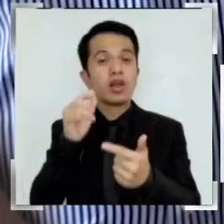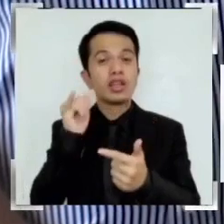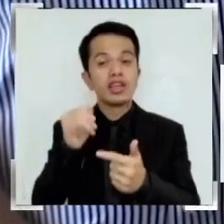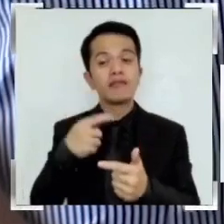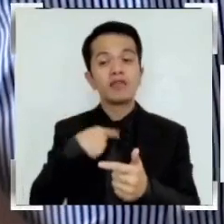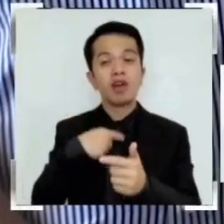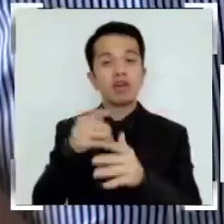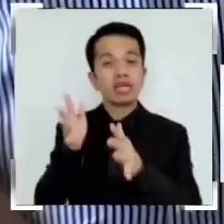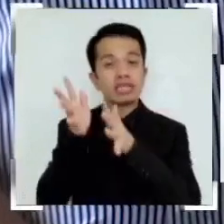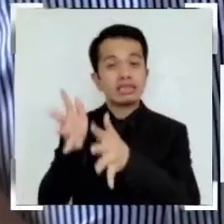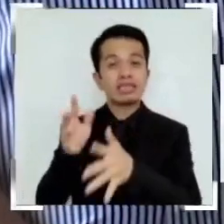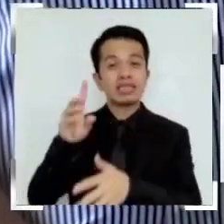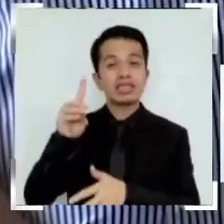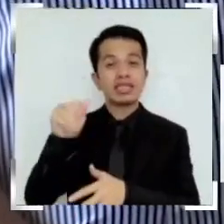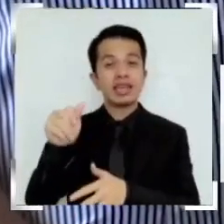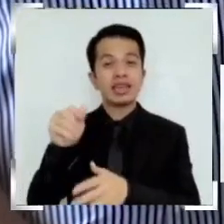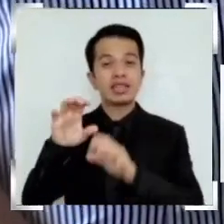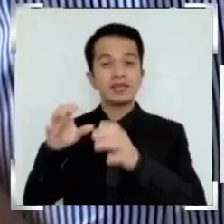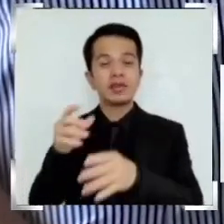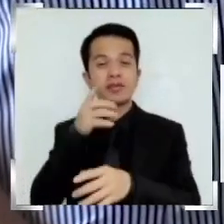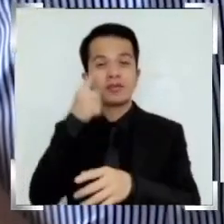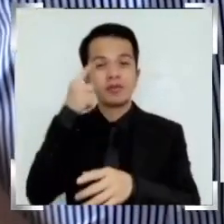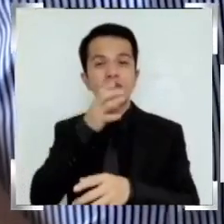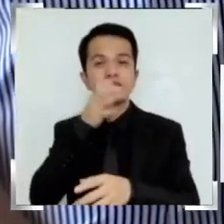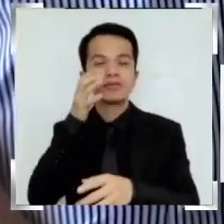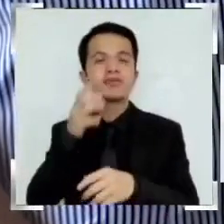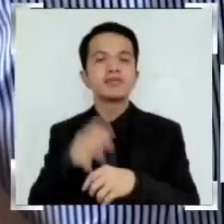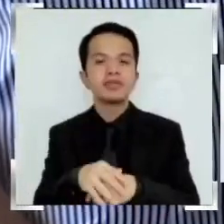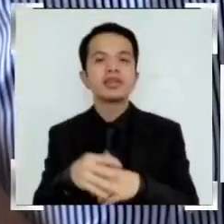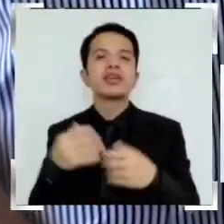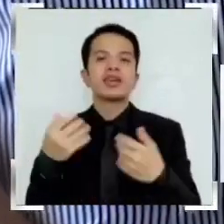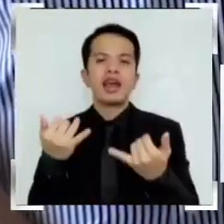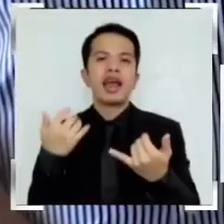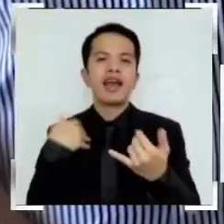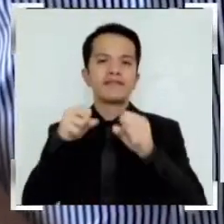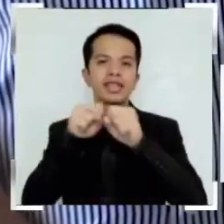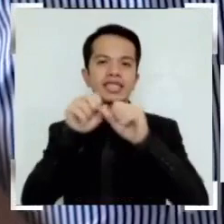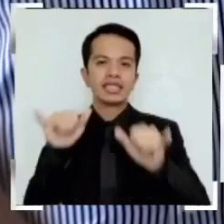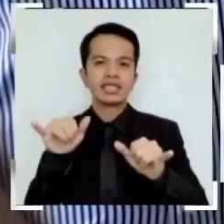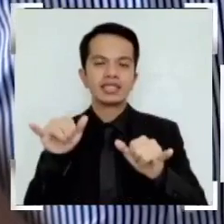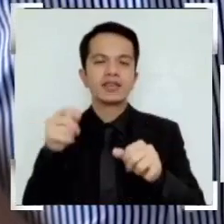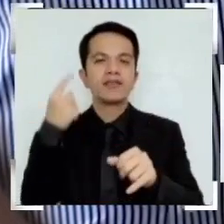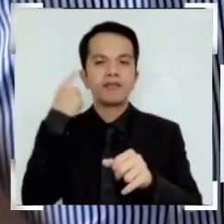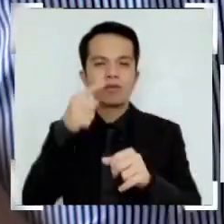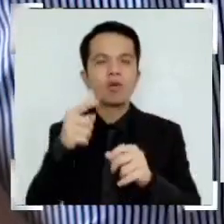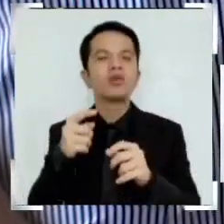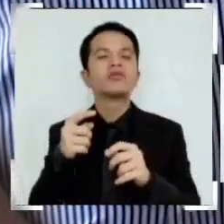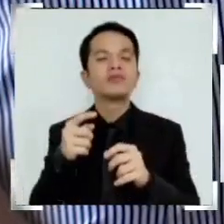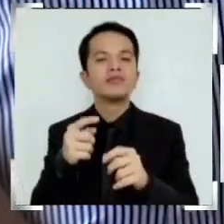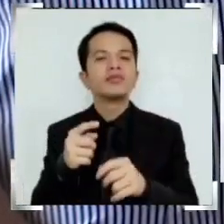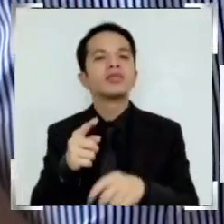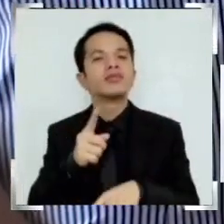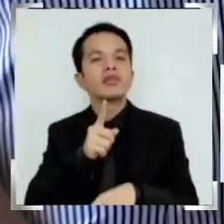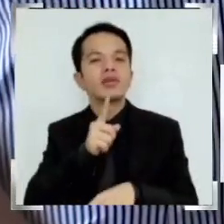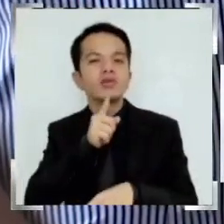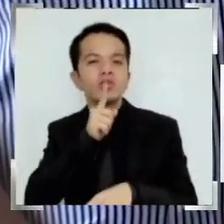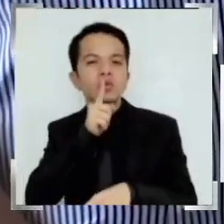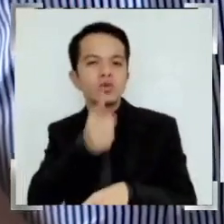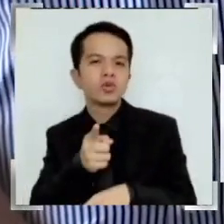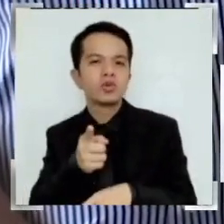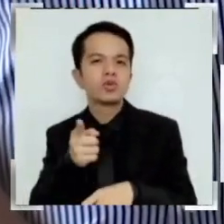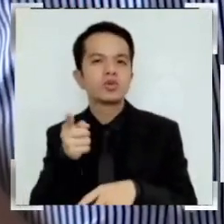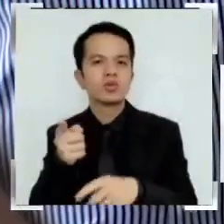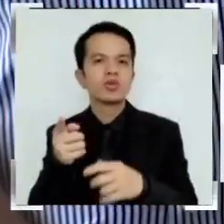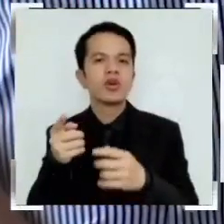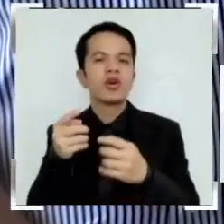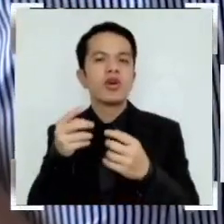that time, we will have systems in place so that we can guarantee the food supply